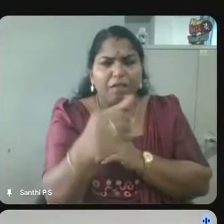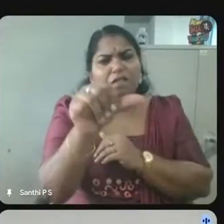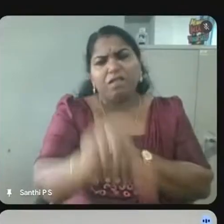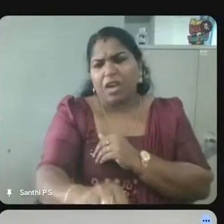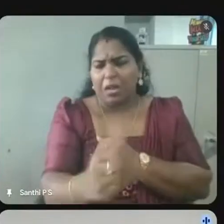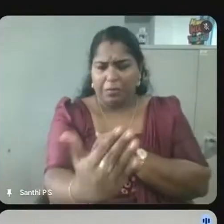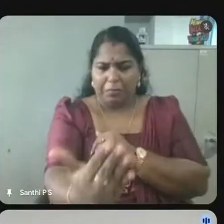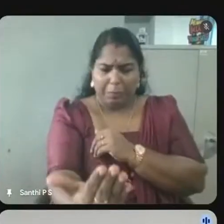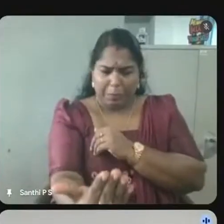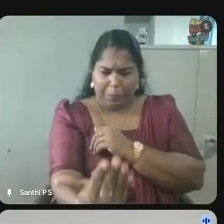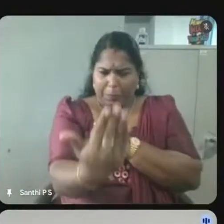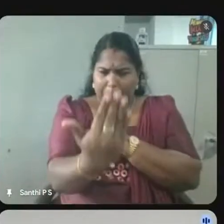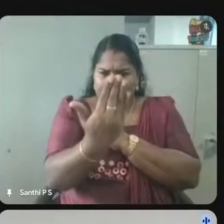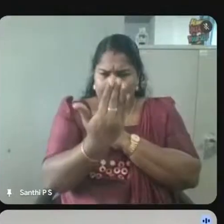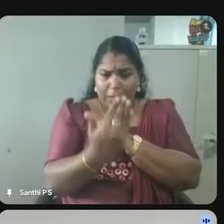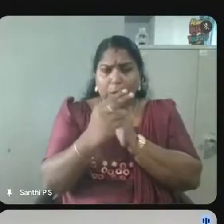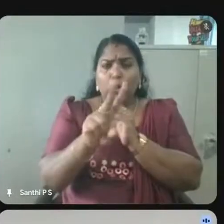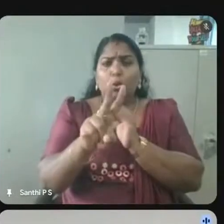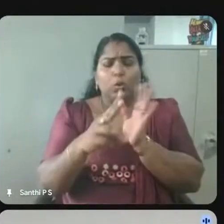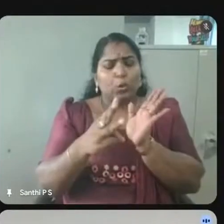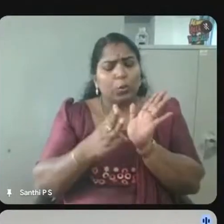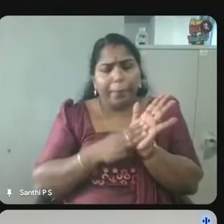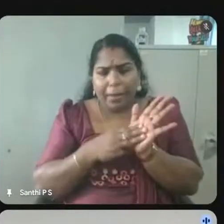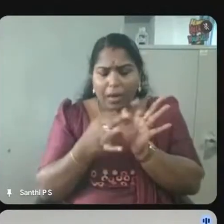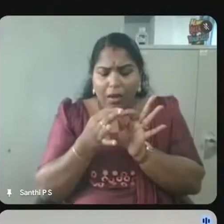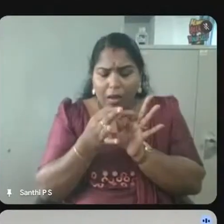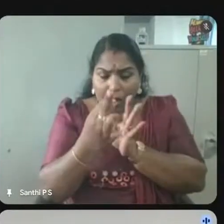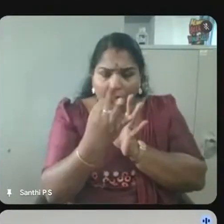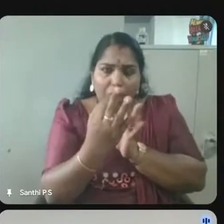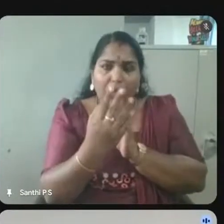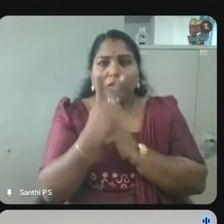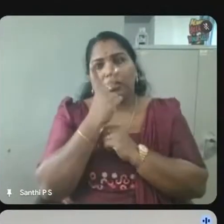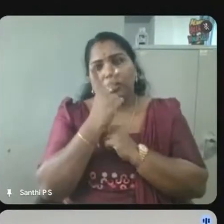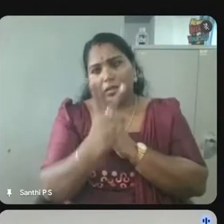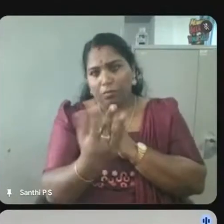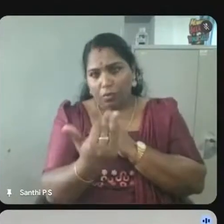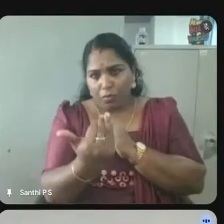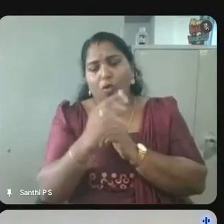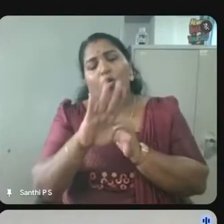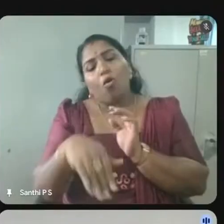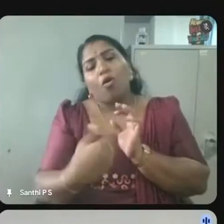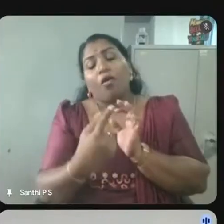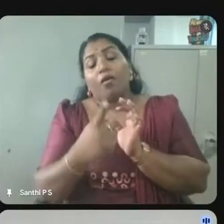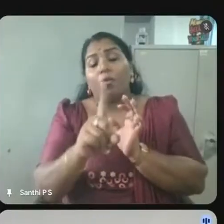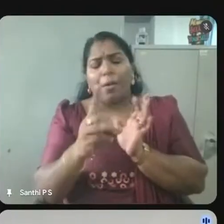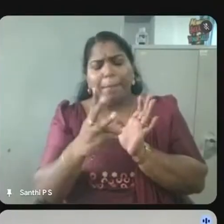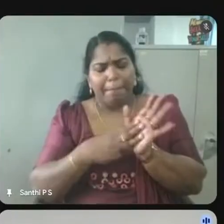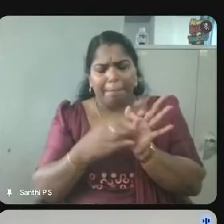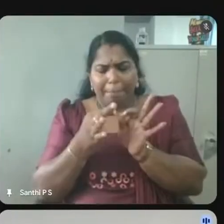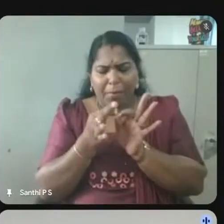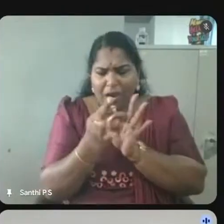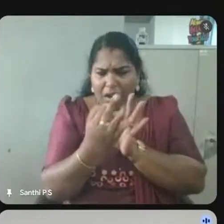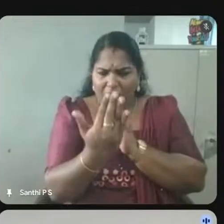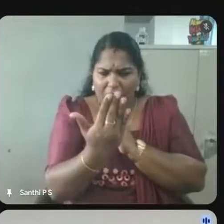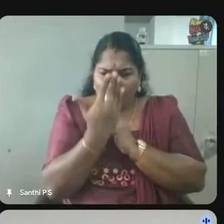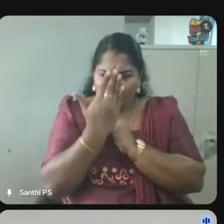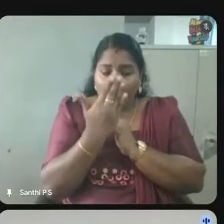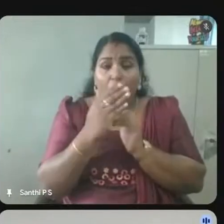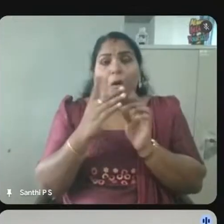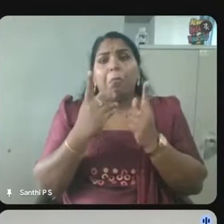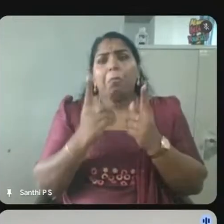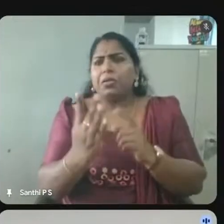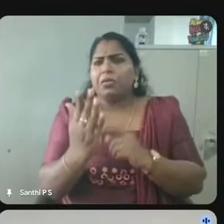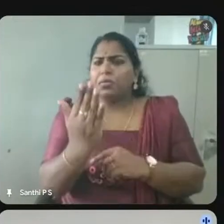അടുത്ത് കൊണ്ടുവന്നാൽ 2 മീറ്ററിലോ 1 മീറ്ററിലോ വെച്ചാൽ മാത്രമേ കാണാൻ പറ്റുന്നുള്ളൂ എന്നാണെങ്കിലും ആ എന്ന അക്ഷരം തീരെ കാണാൻ പറ്റുന്നില്ല,